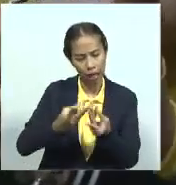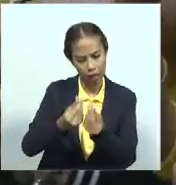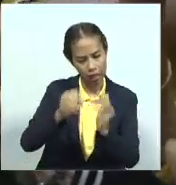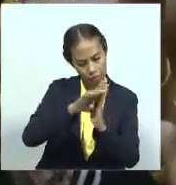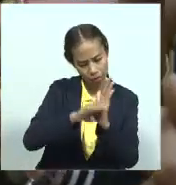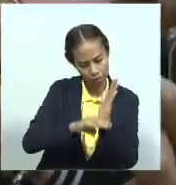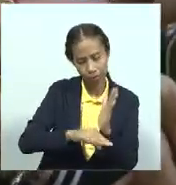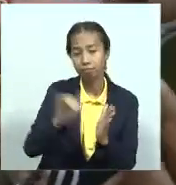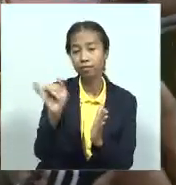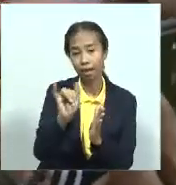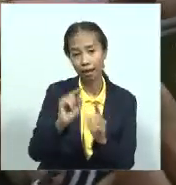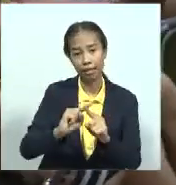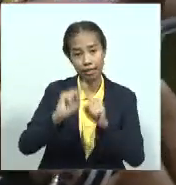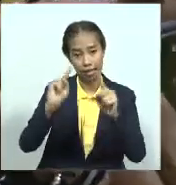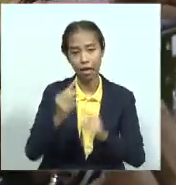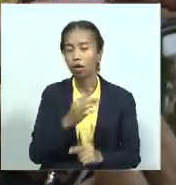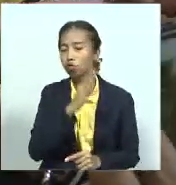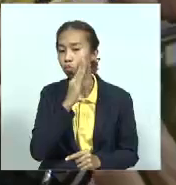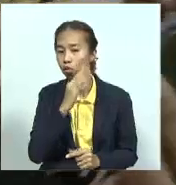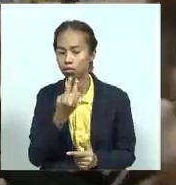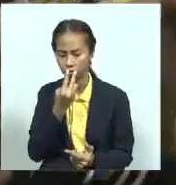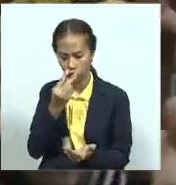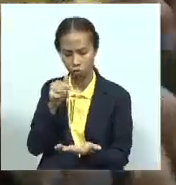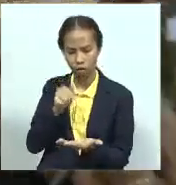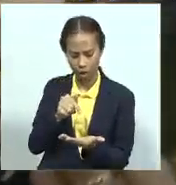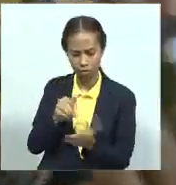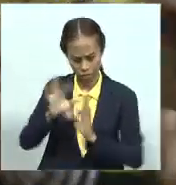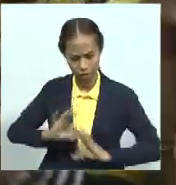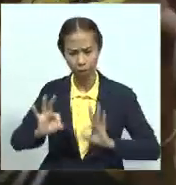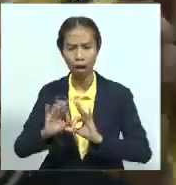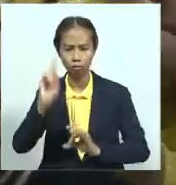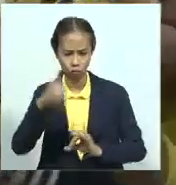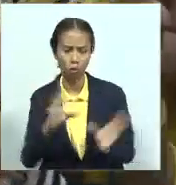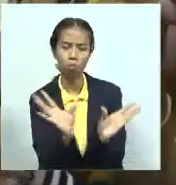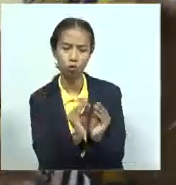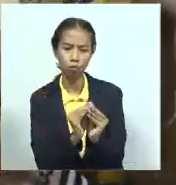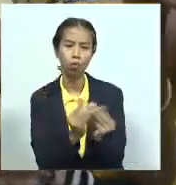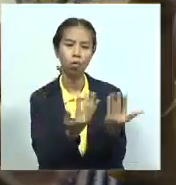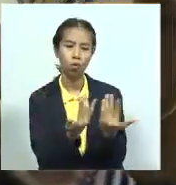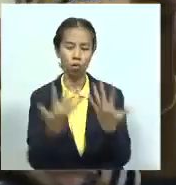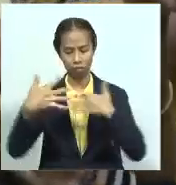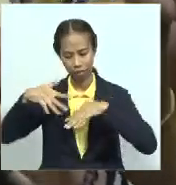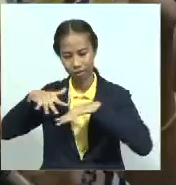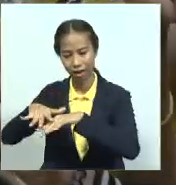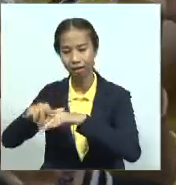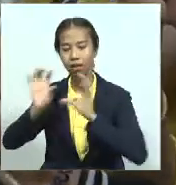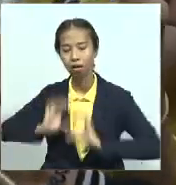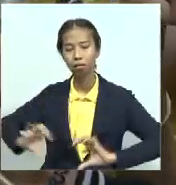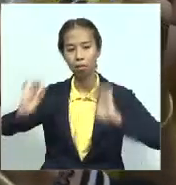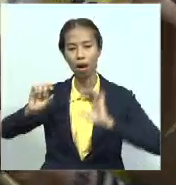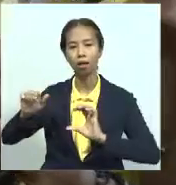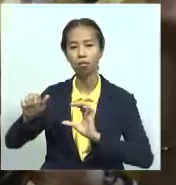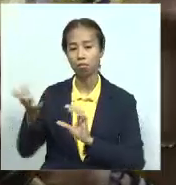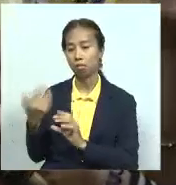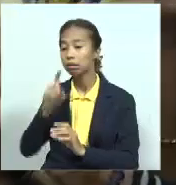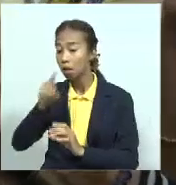ากว่าเป็นญัตติที่ต้องมีการพิจารณาในรัฐสภาก็จะต้องมีการประสานไปยังรัฐบาลว่าพร้อมที่จะ